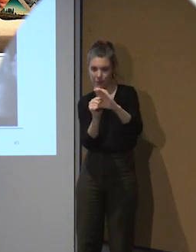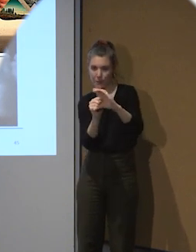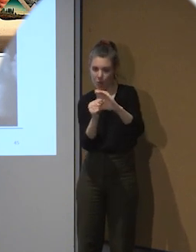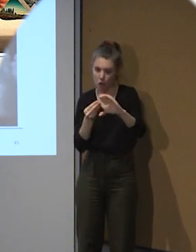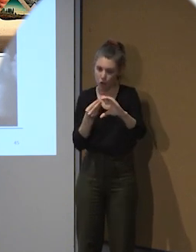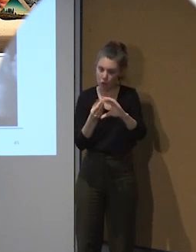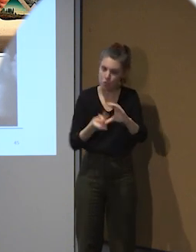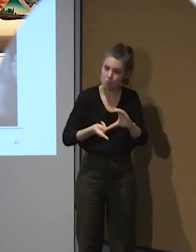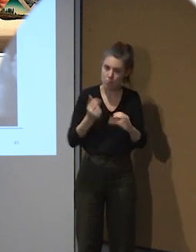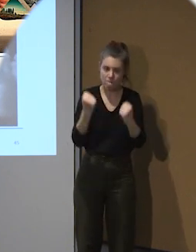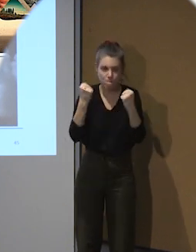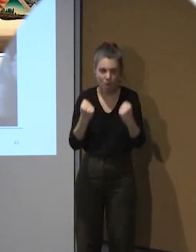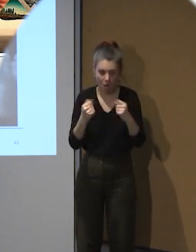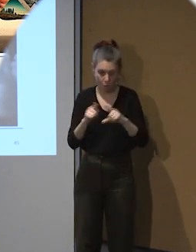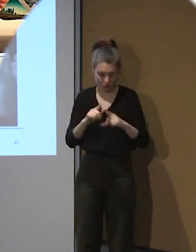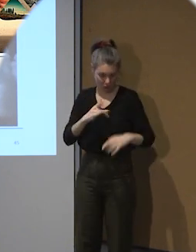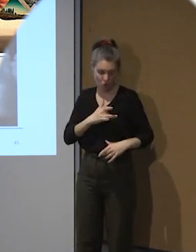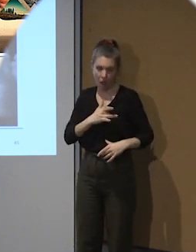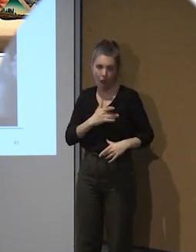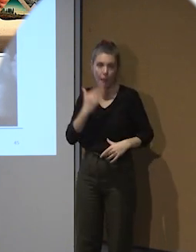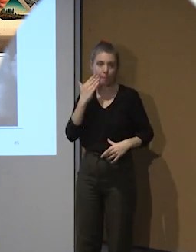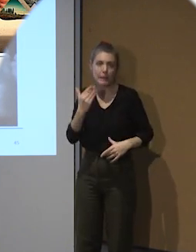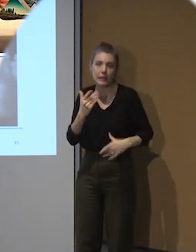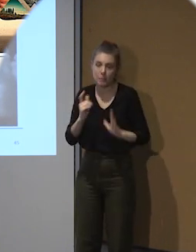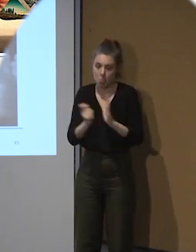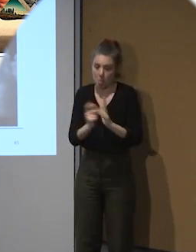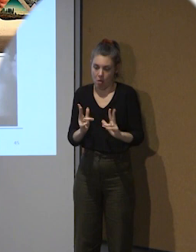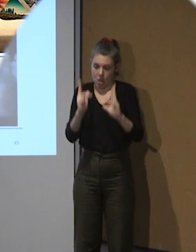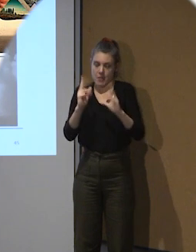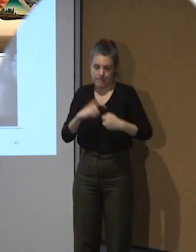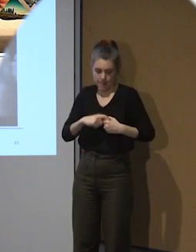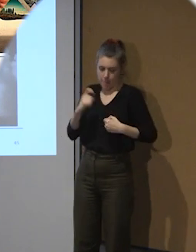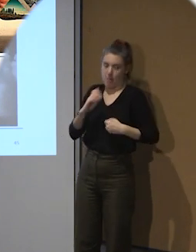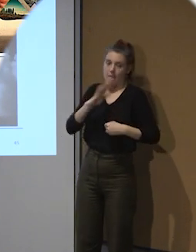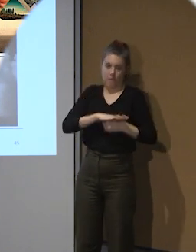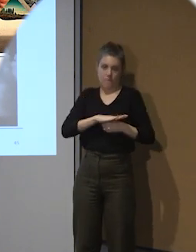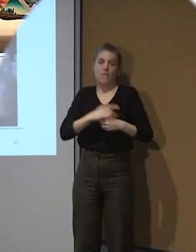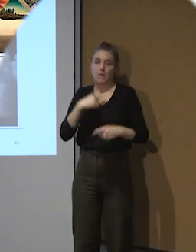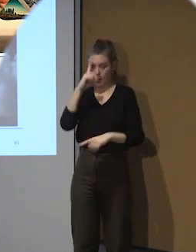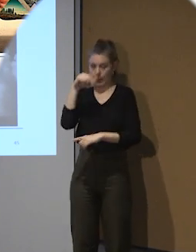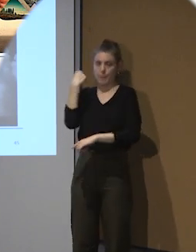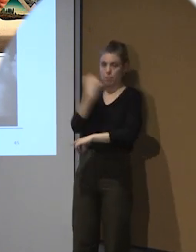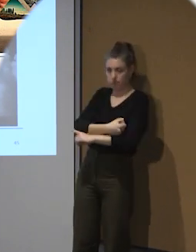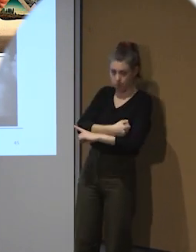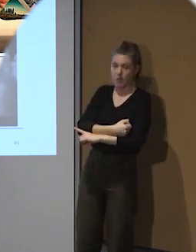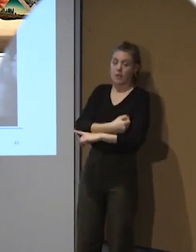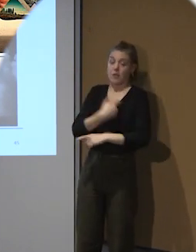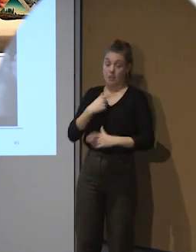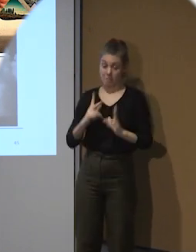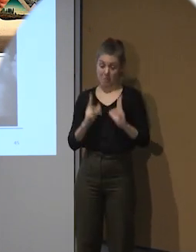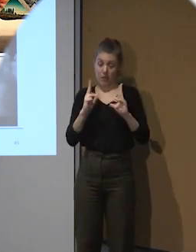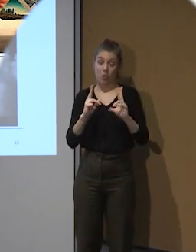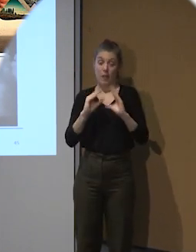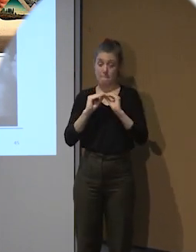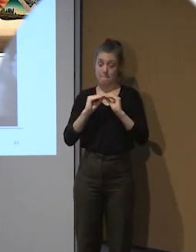parties du cœur qui ont manqué d'oxygène, qui ont manqué de sang lors de l'infarctus, eh bien, ça va permettre de les